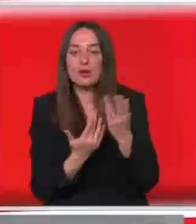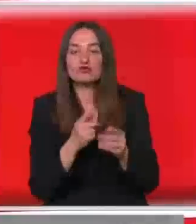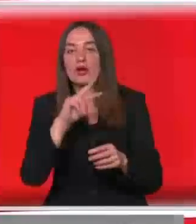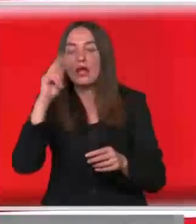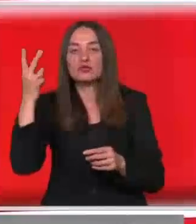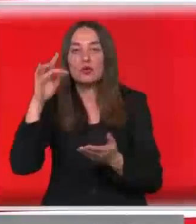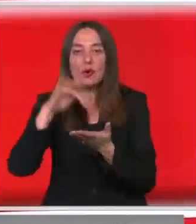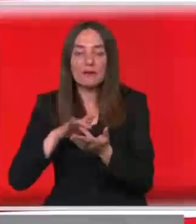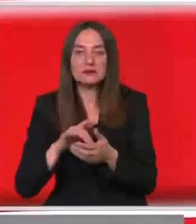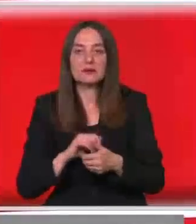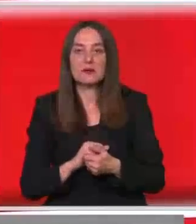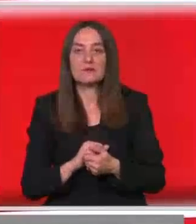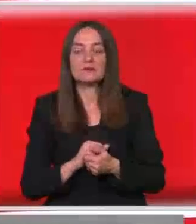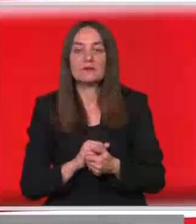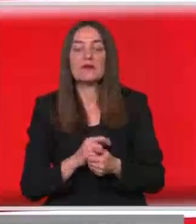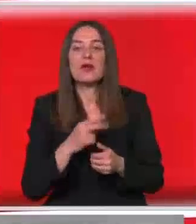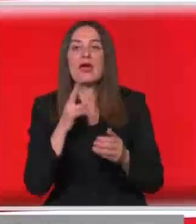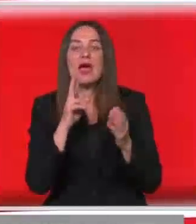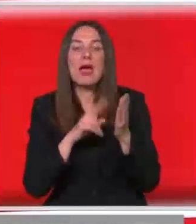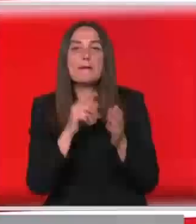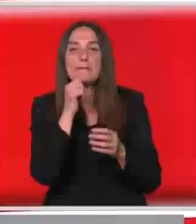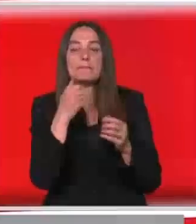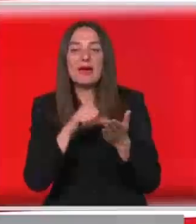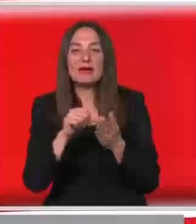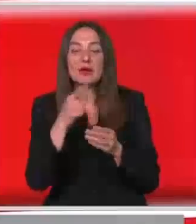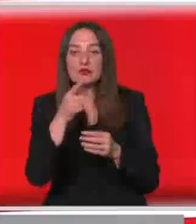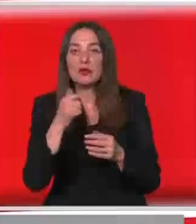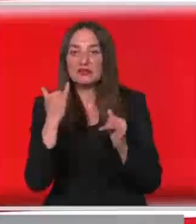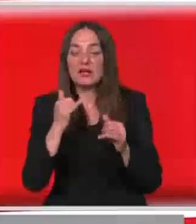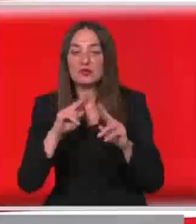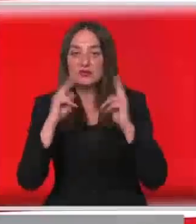neke druge lokacije. M-banking je nešto što je trend u svetu.